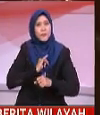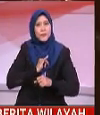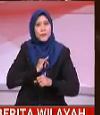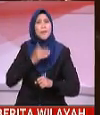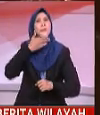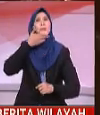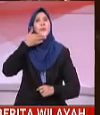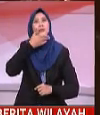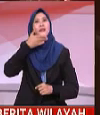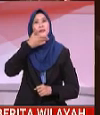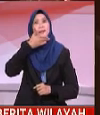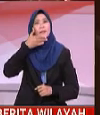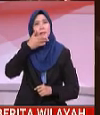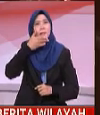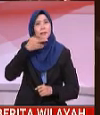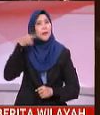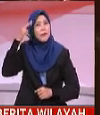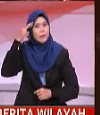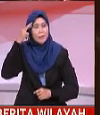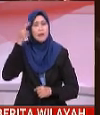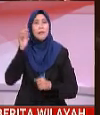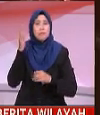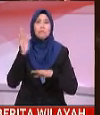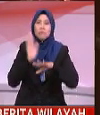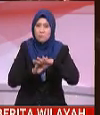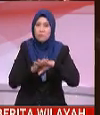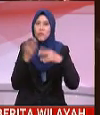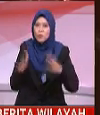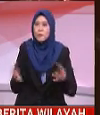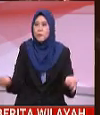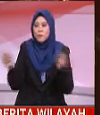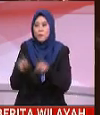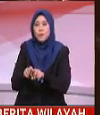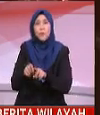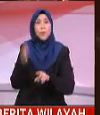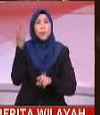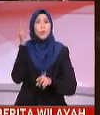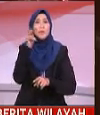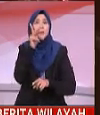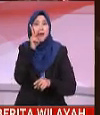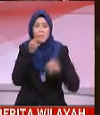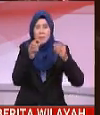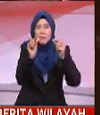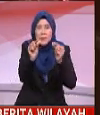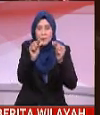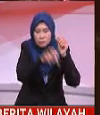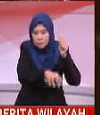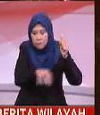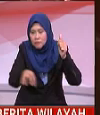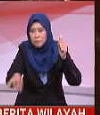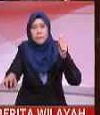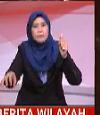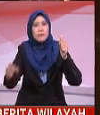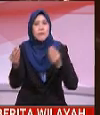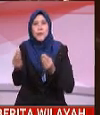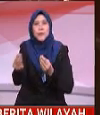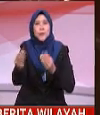muda remaja lah, pernah berlaku. Tapi kawasan ni masa ni kedai rumah tak banyak. Kita boleh nampak atas jalan